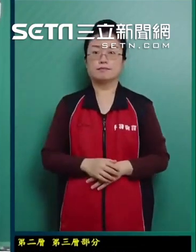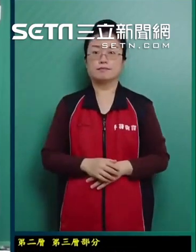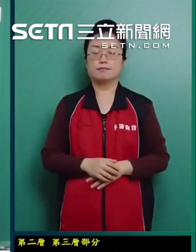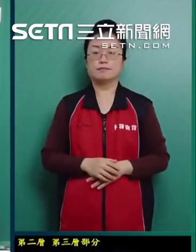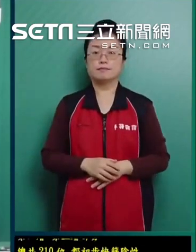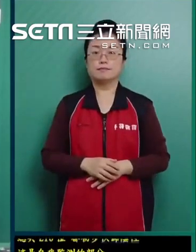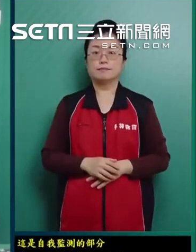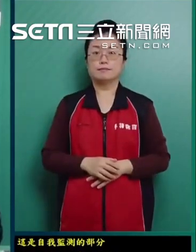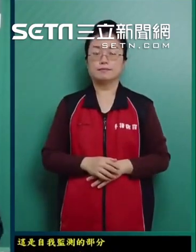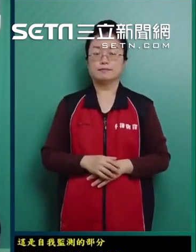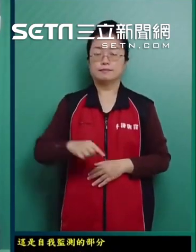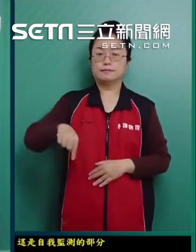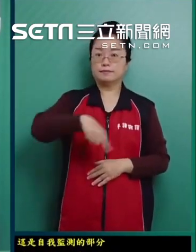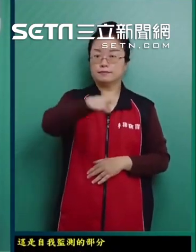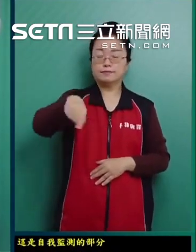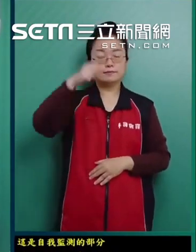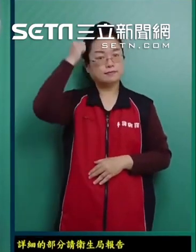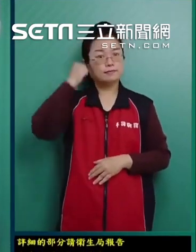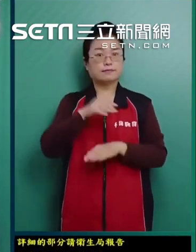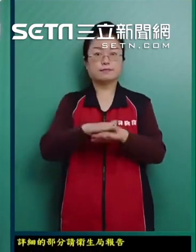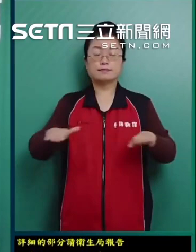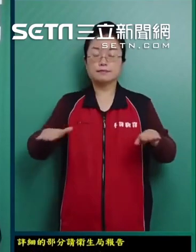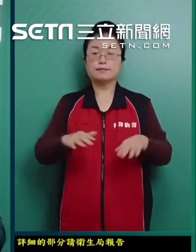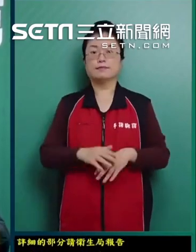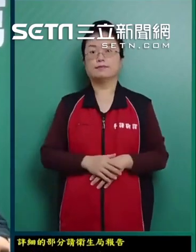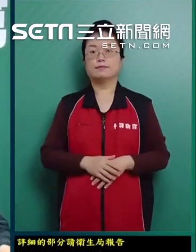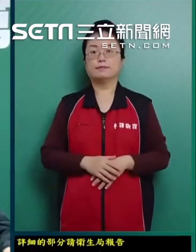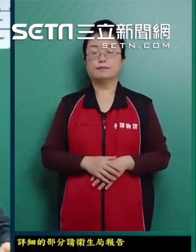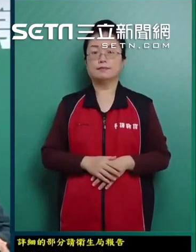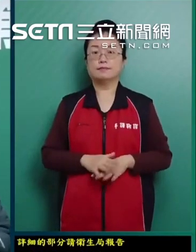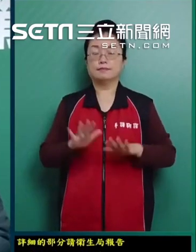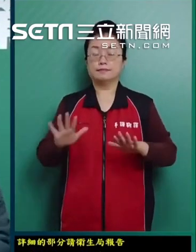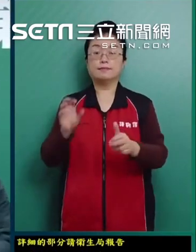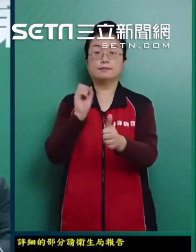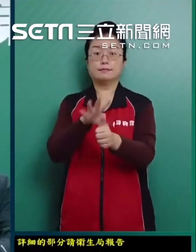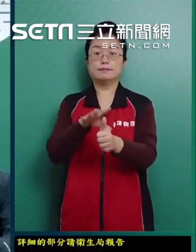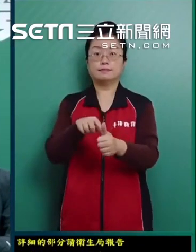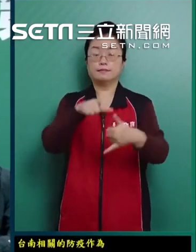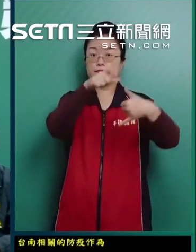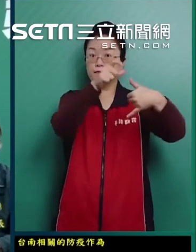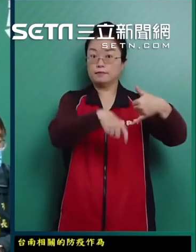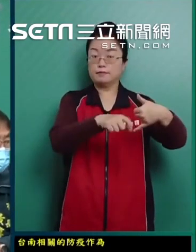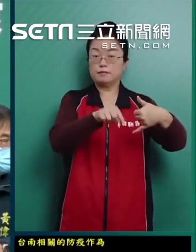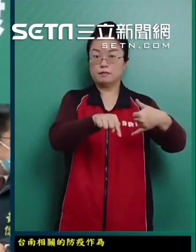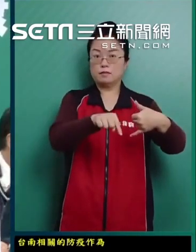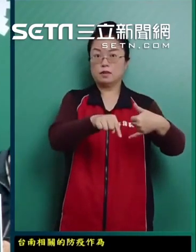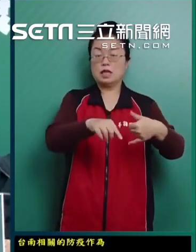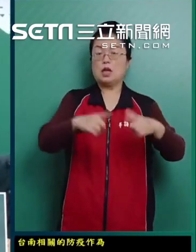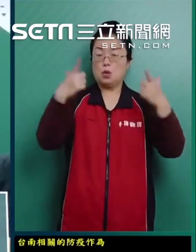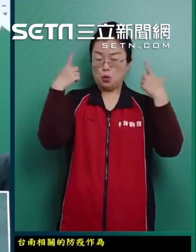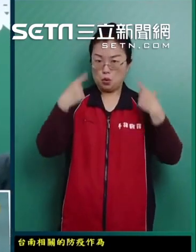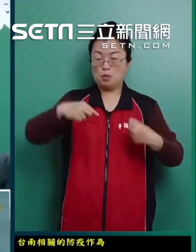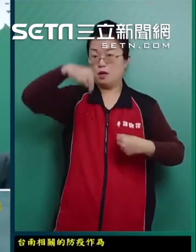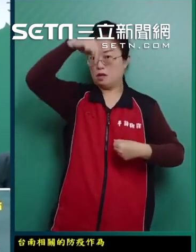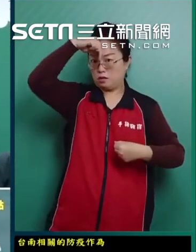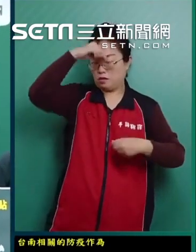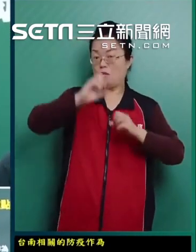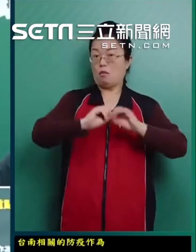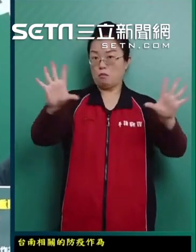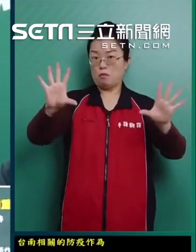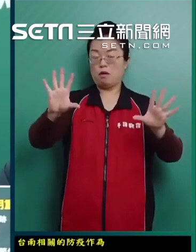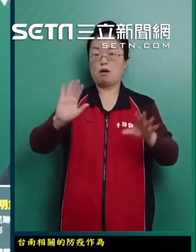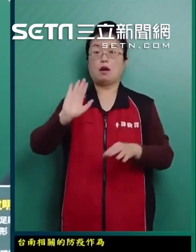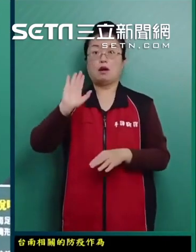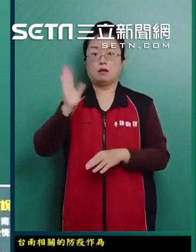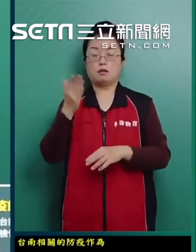各位市民朋友、各位媒体朋友，大家早安哦。那这边跟大家报告，那这个案例其实是下午才会公布，但是跟中央疫情指挥中心